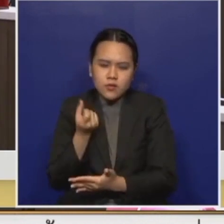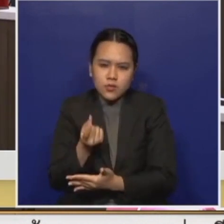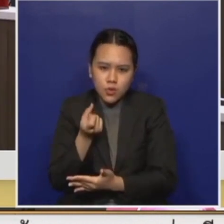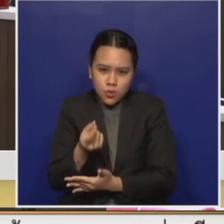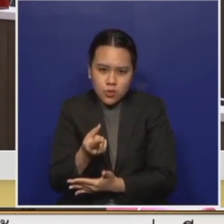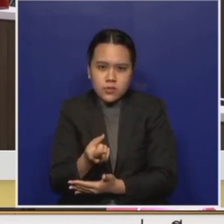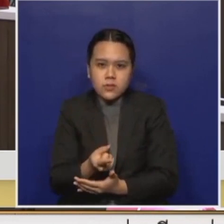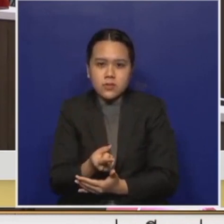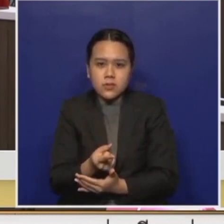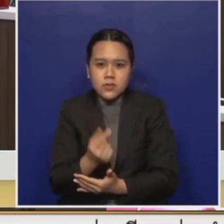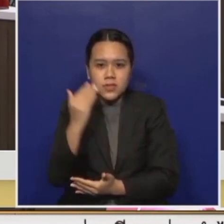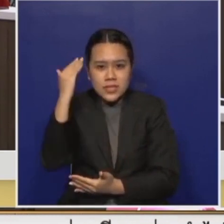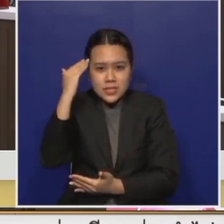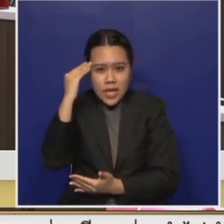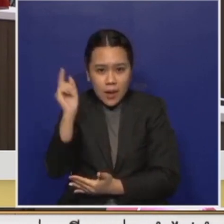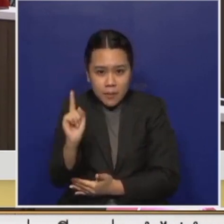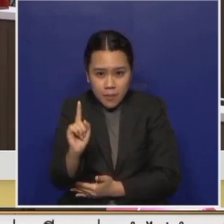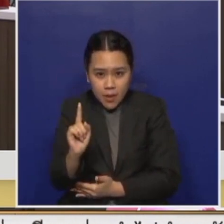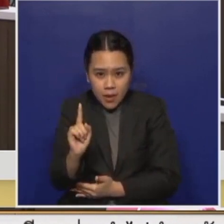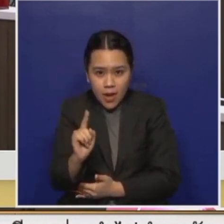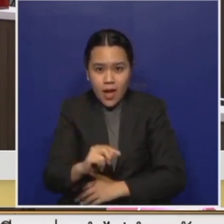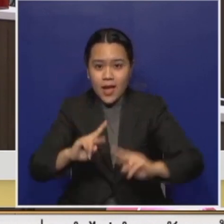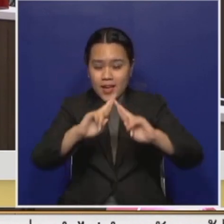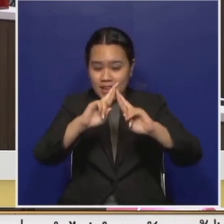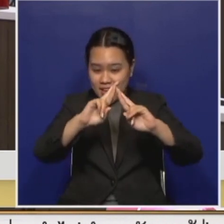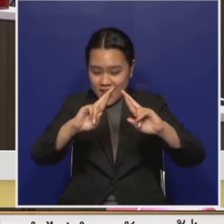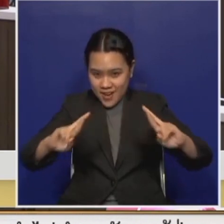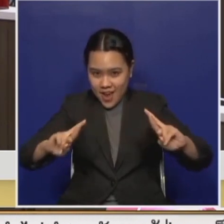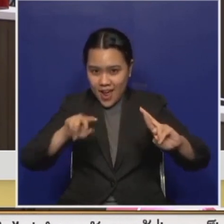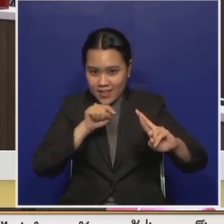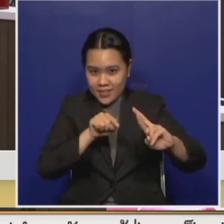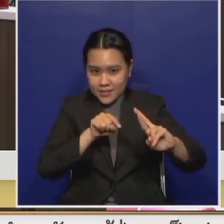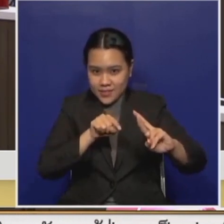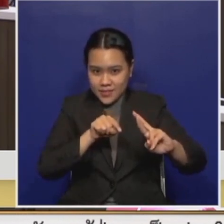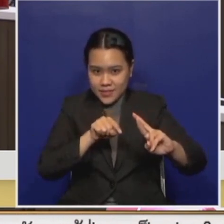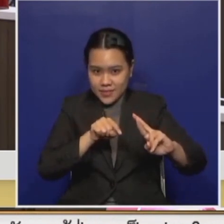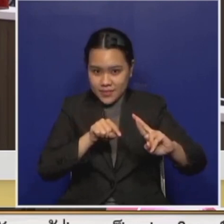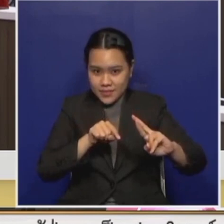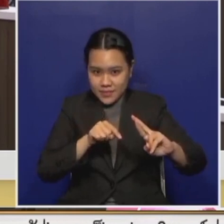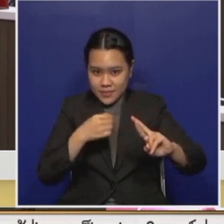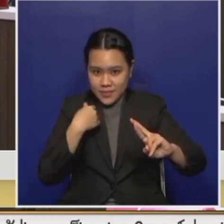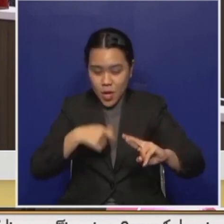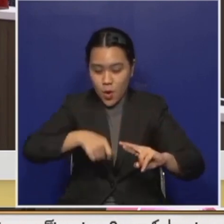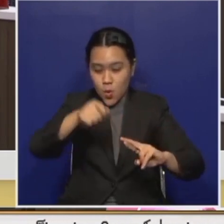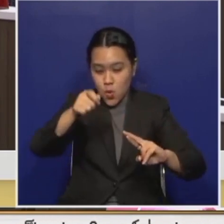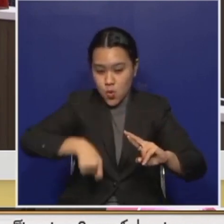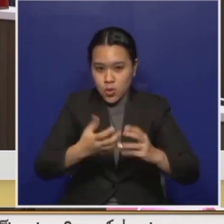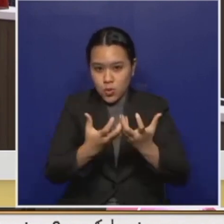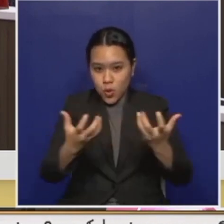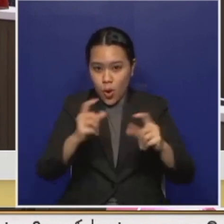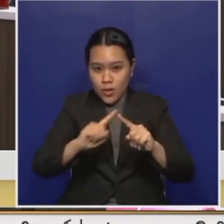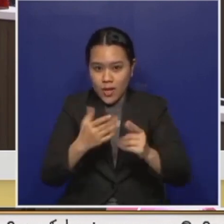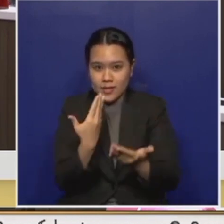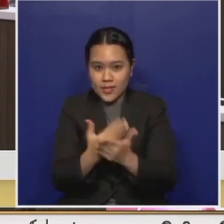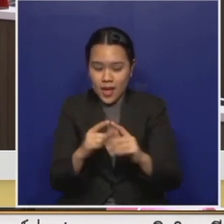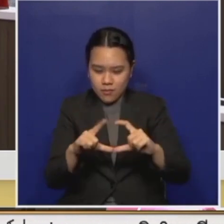เขาเอาไปร้านที่ใช้รสินค้ารับสนคาเขามีวเงินอย